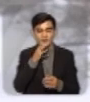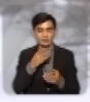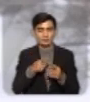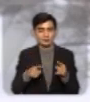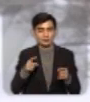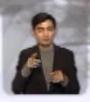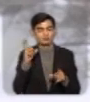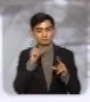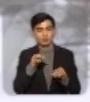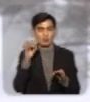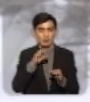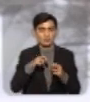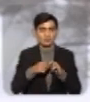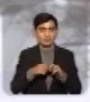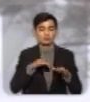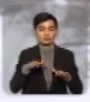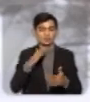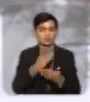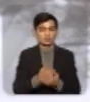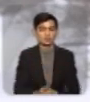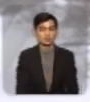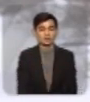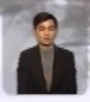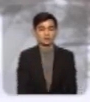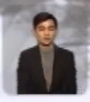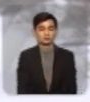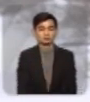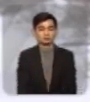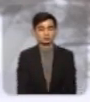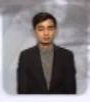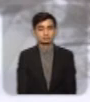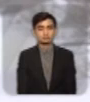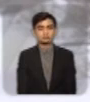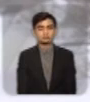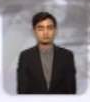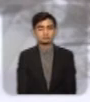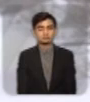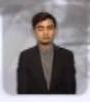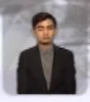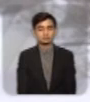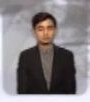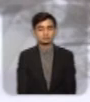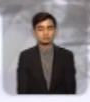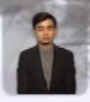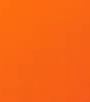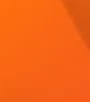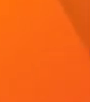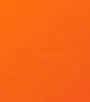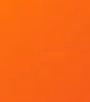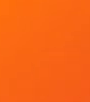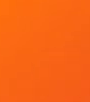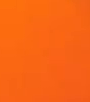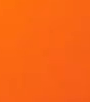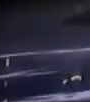қайту мәселесі қарастырылып жатыр. Мейрамгүл Салқынбаева, Жасұлан Мақұлбеков, Информбюро, Қарағанды облысы.